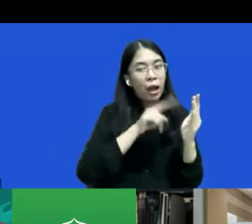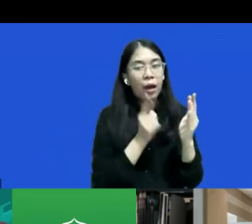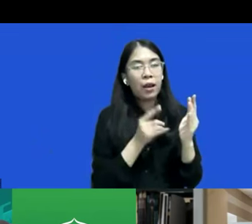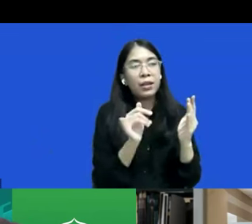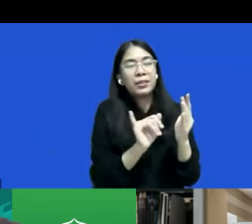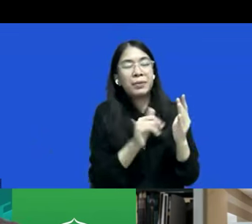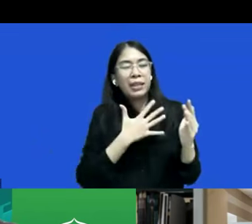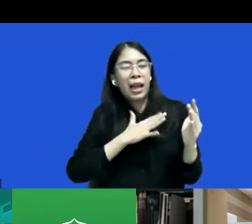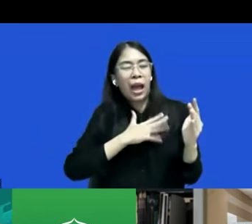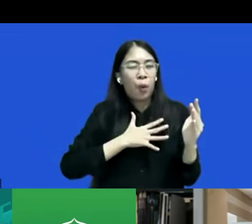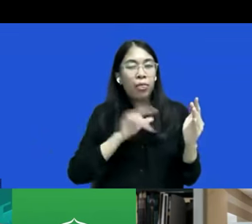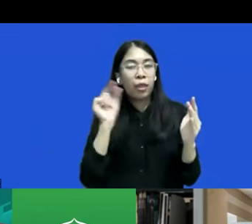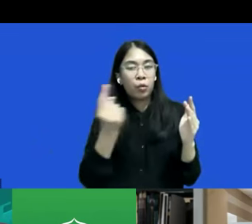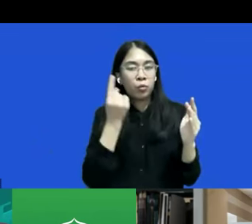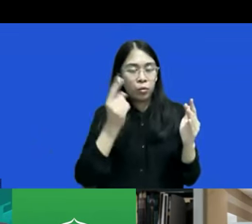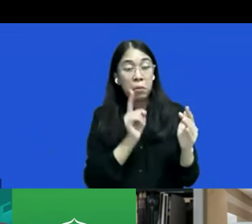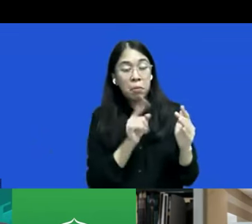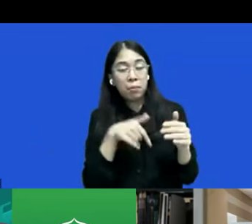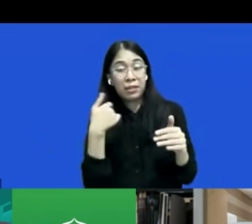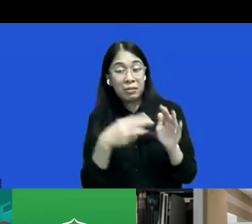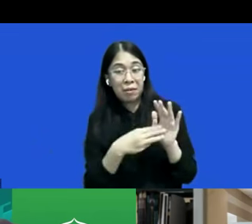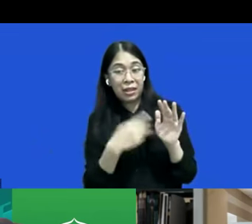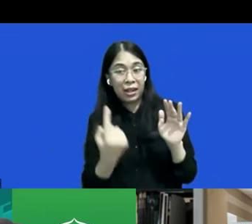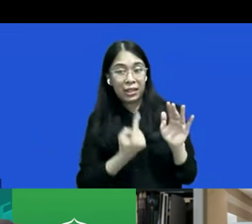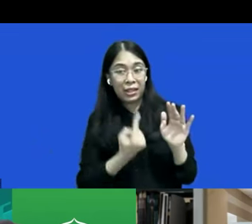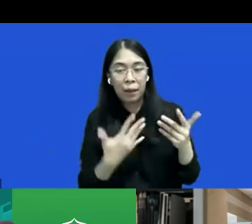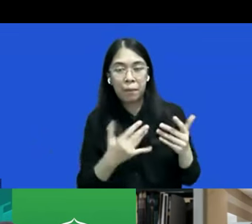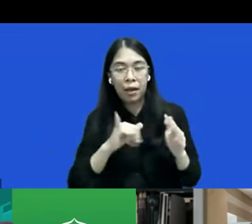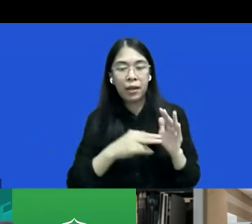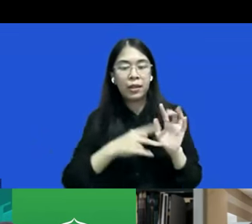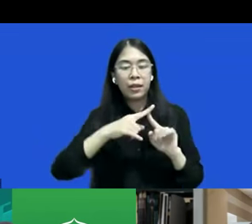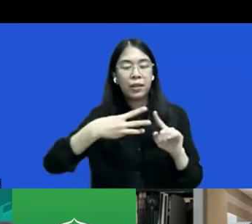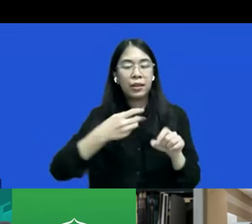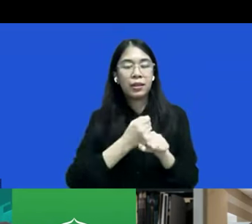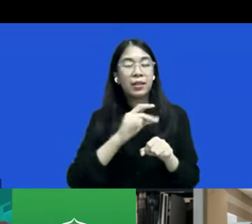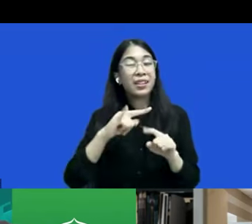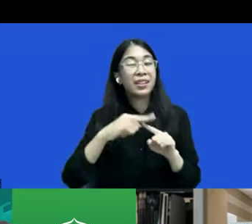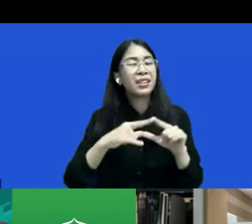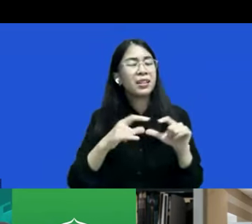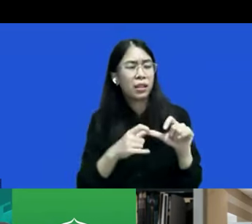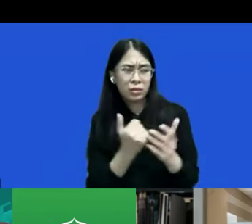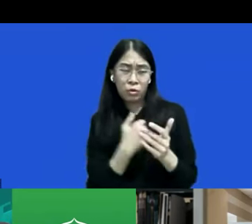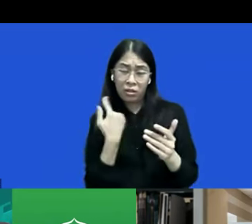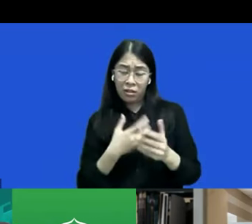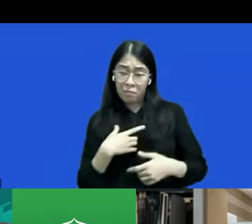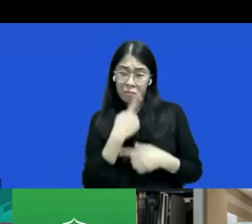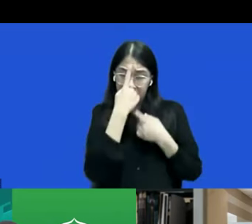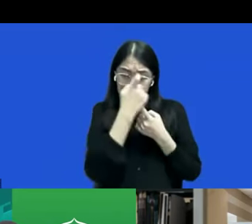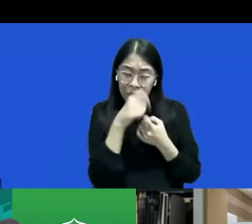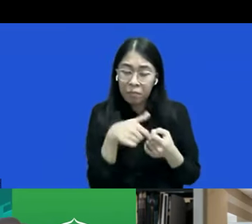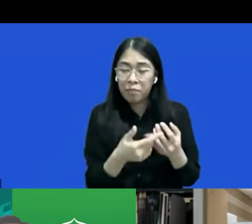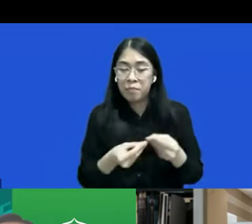semacam kekhawatiran dari publik karena persoalan kita hari ini adalah integritas ya. Apakah kita percaya memberikan kewenangan sedemikian besar?